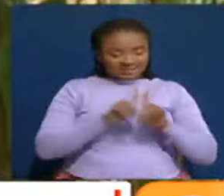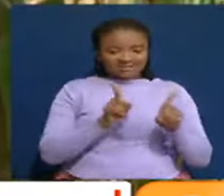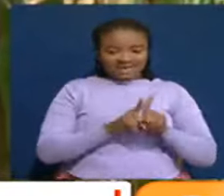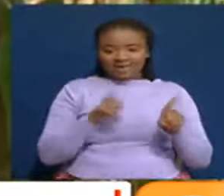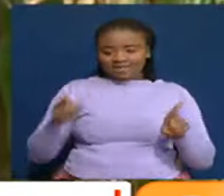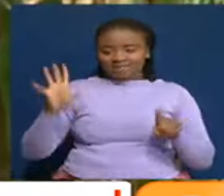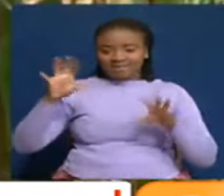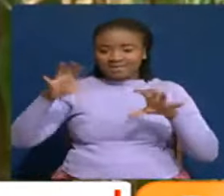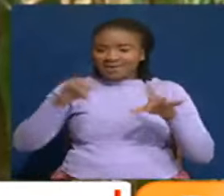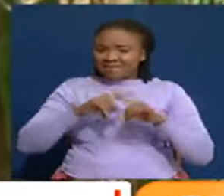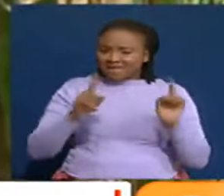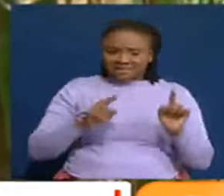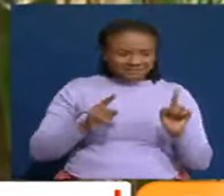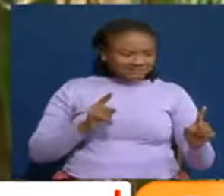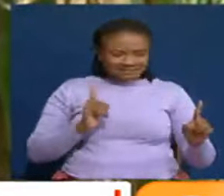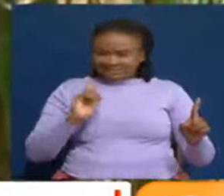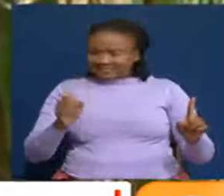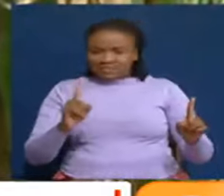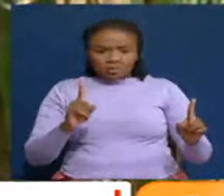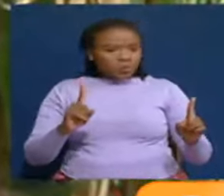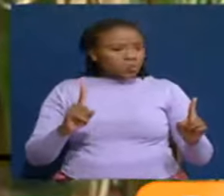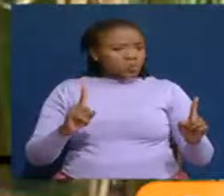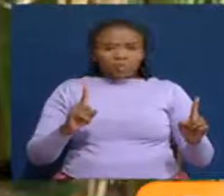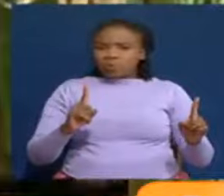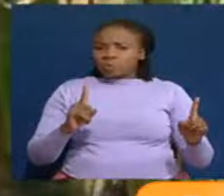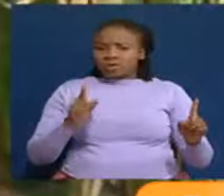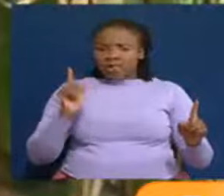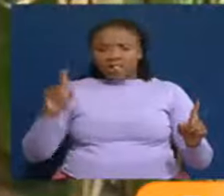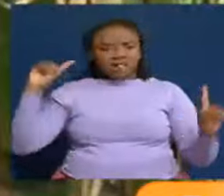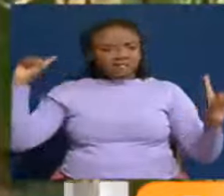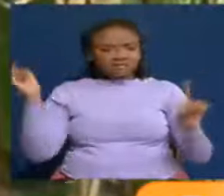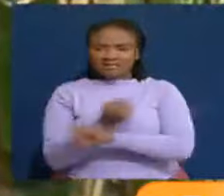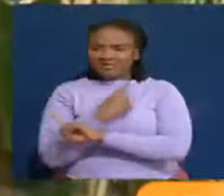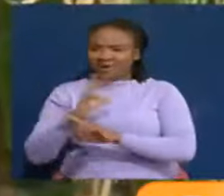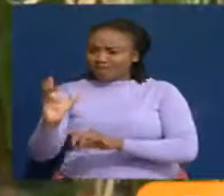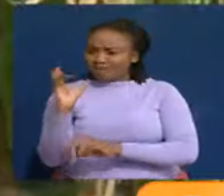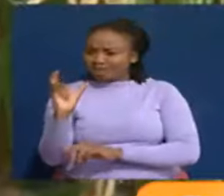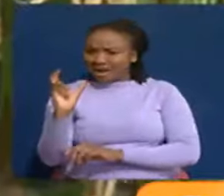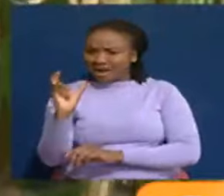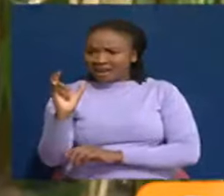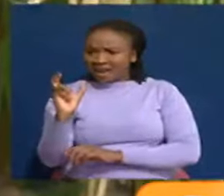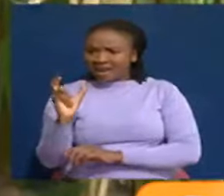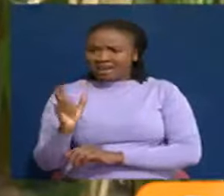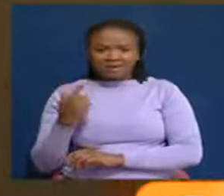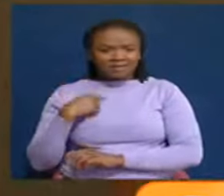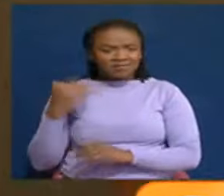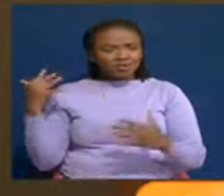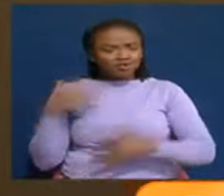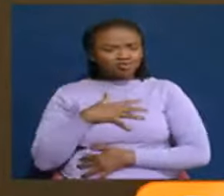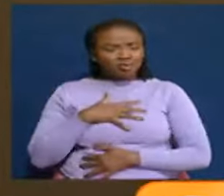hii hazijawahi kuwa kubwa hivyo. Ni jambo ya kushangaza.